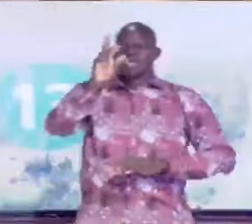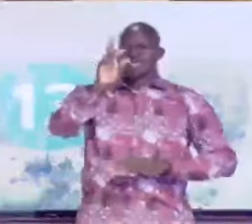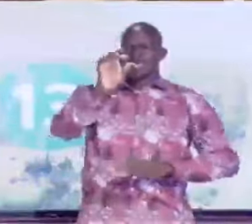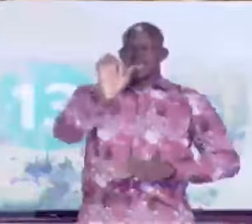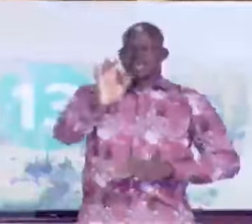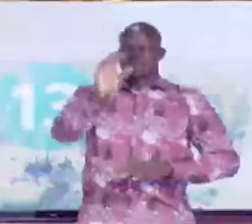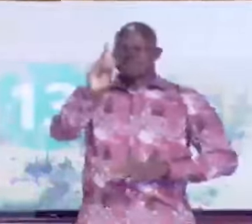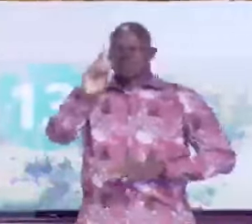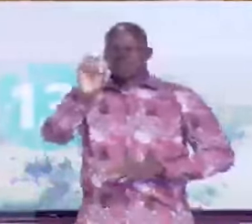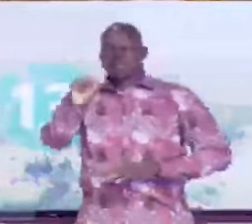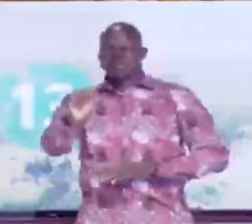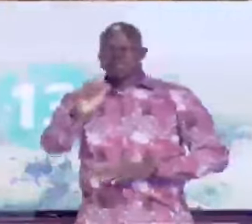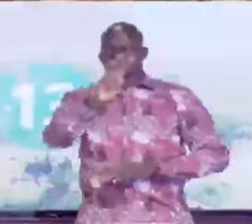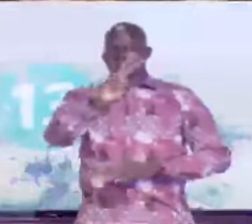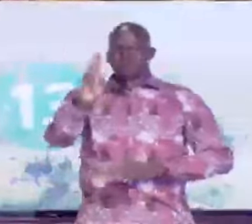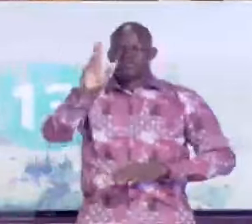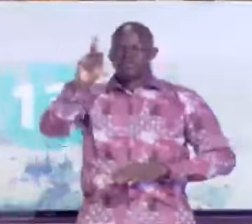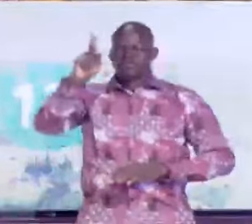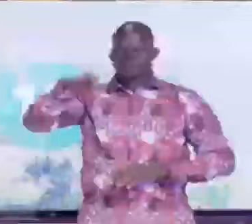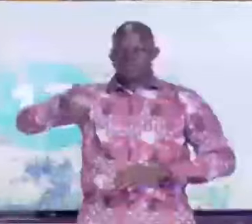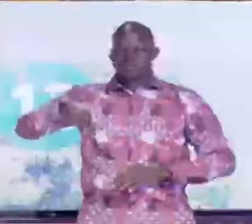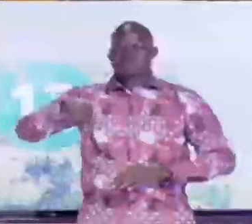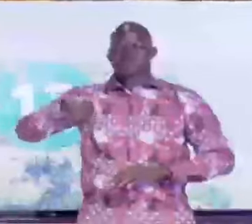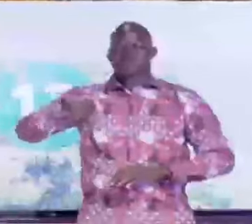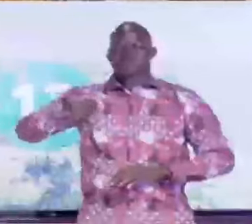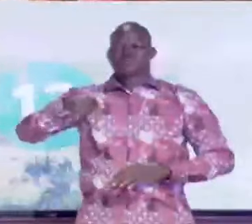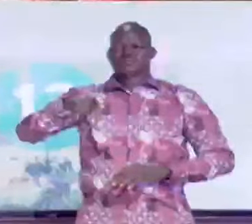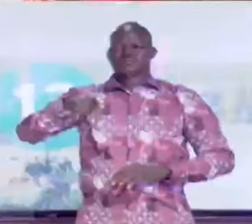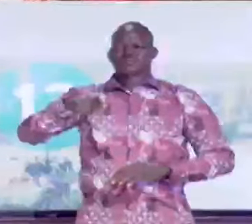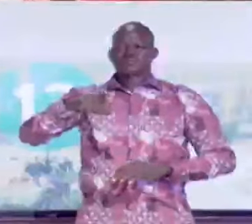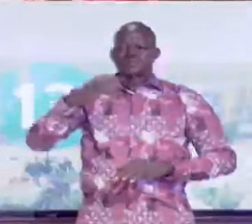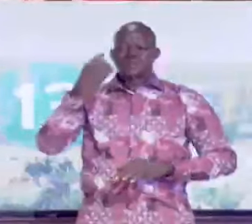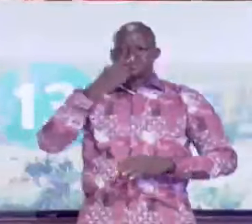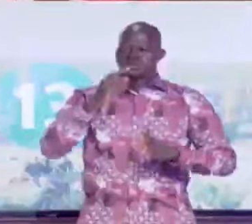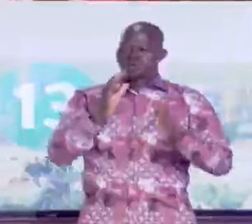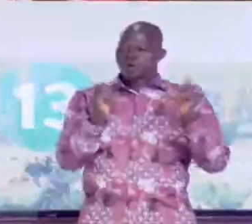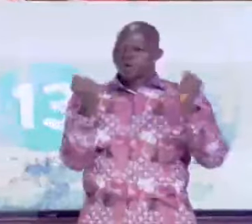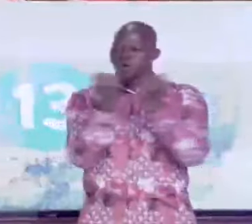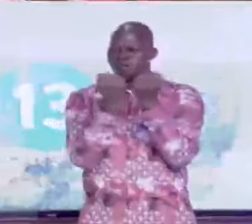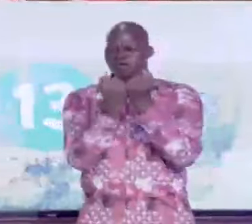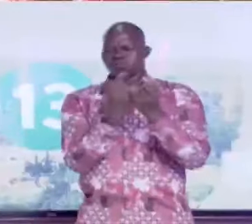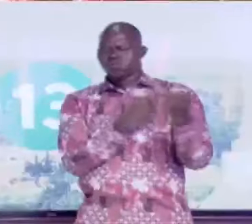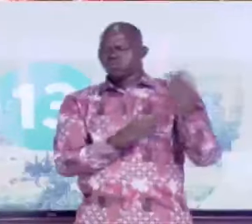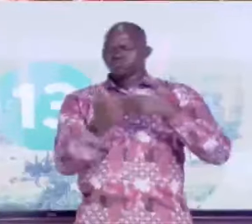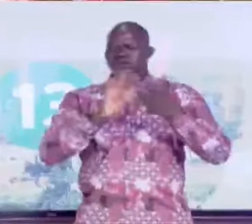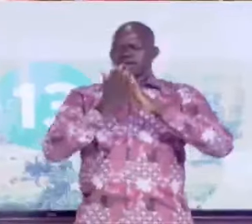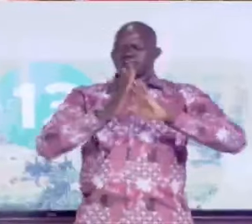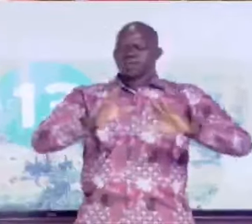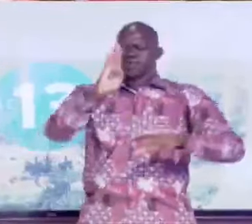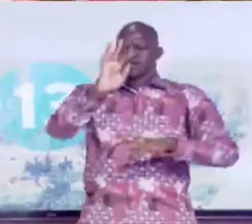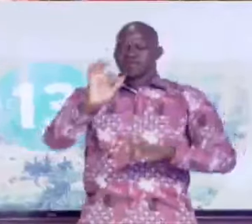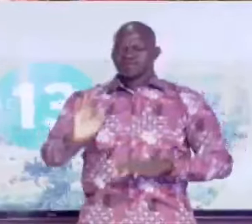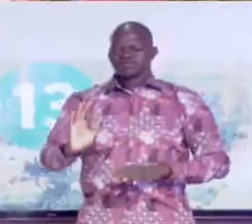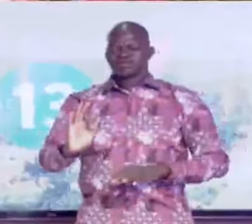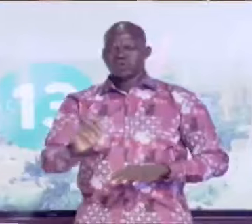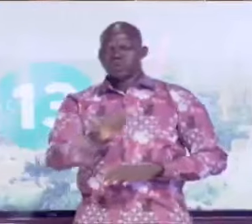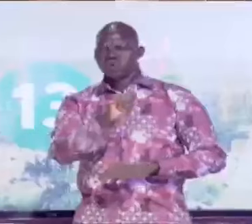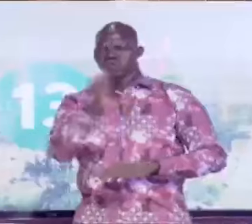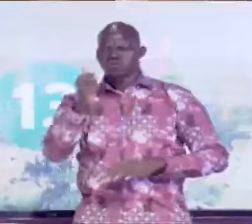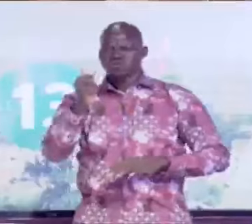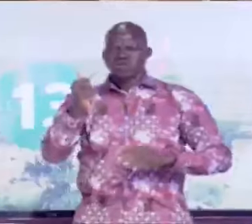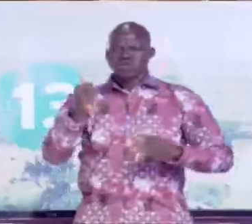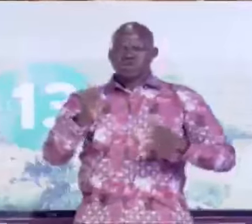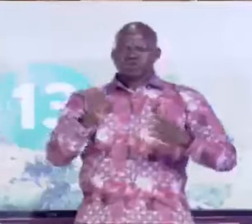sécurité et des volontaires pour la défense de la patrie qui combattent pour le retour de la paix au Burkina Faso. Outre l'aspect